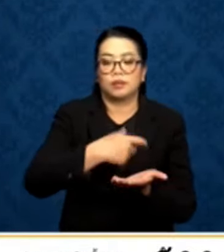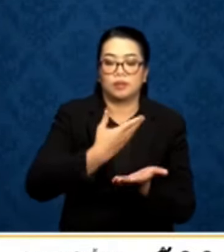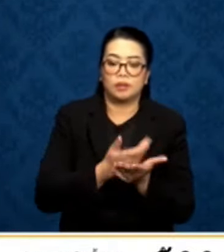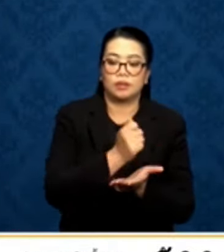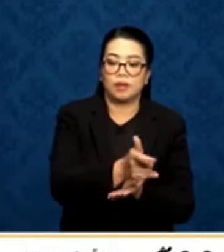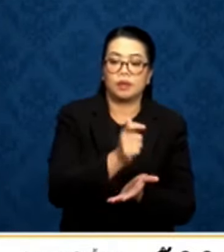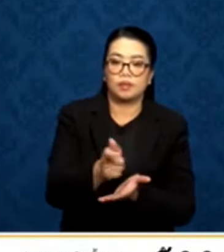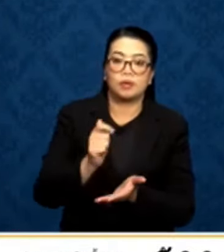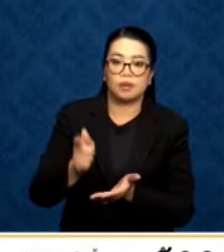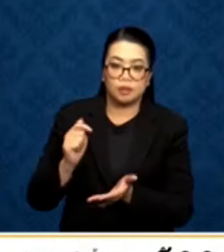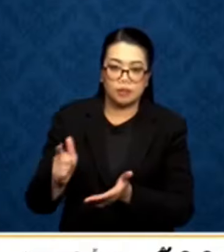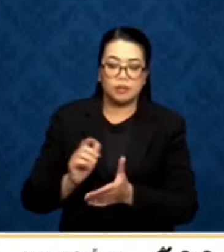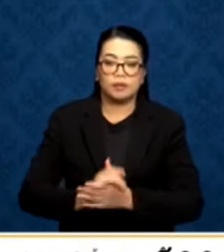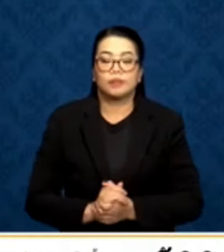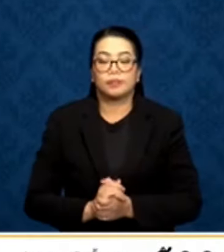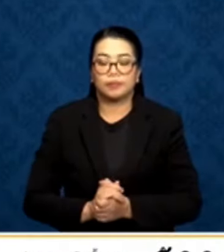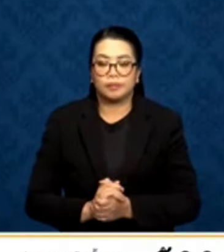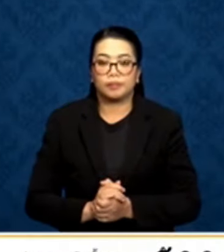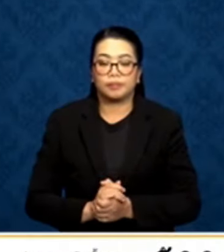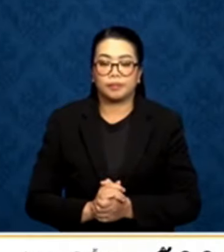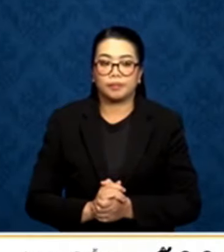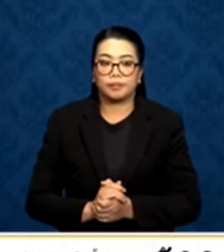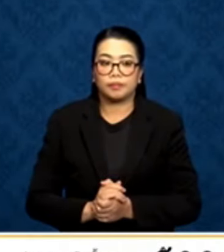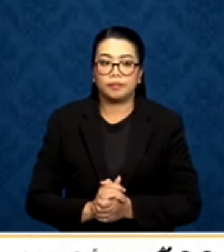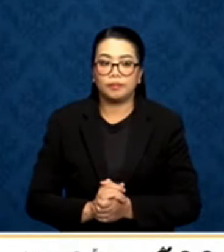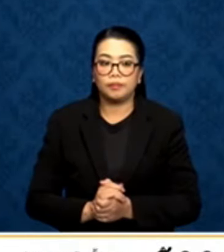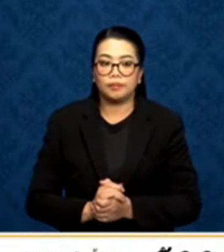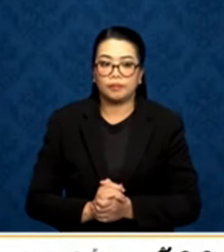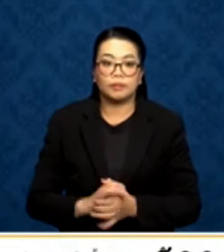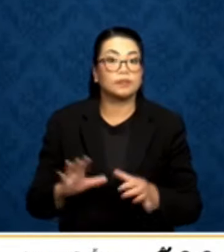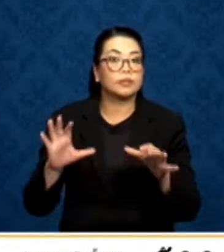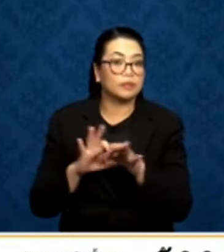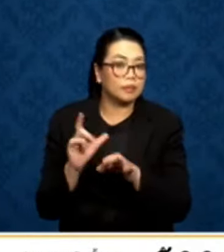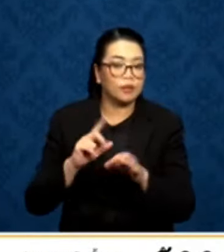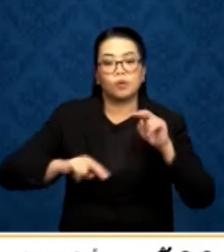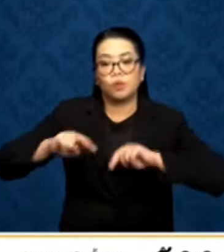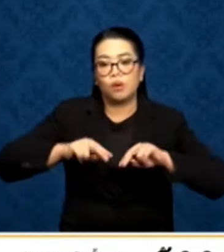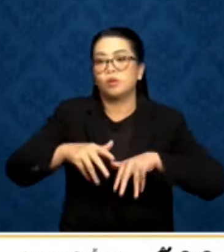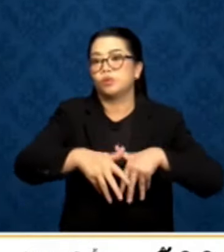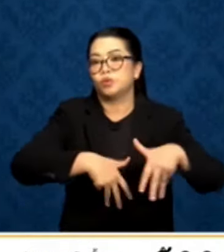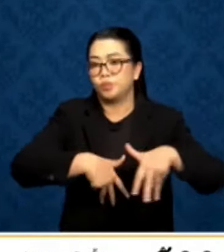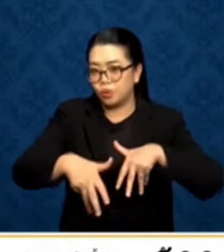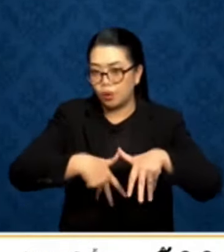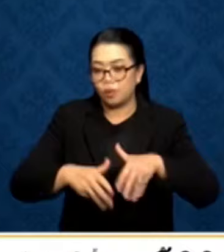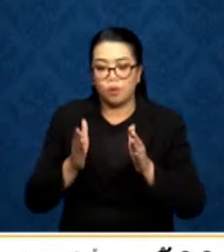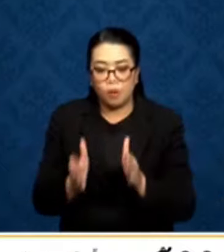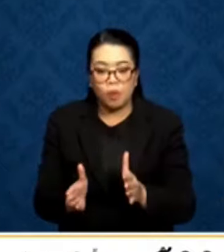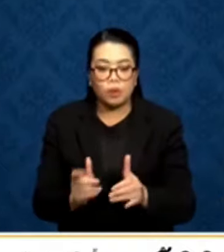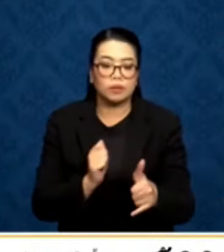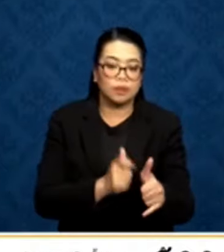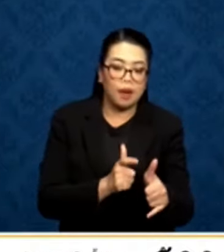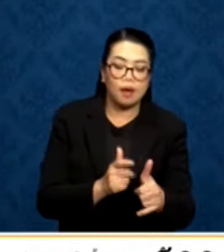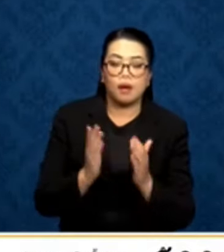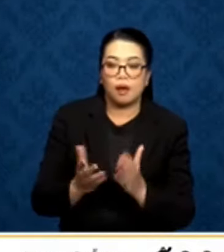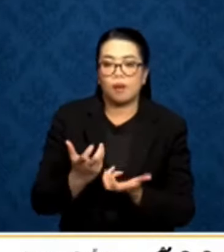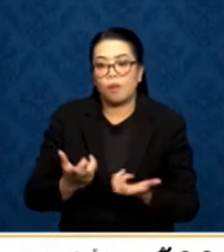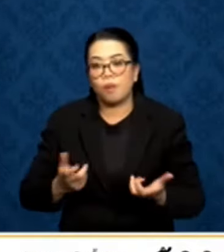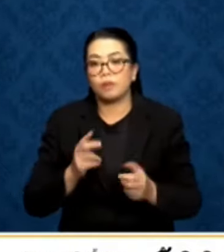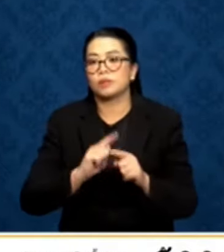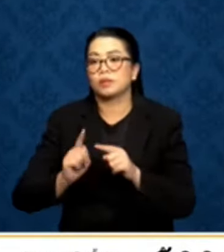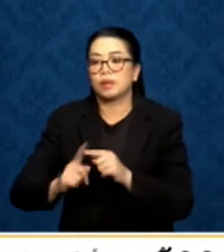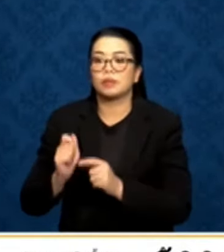ของการเคหะอยู่ 2,700กว่าล้านนะครับในการที่จะดูแลชุมชนค่าบุคลากรค่าใช้สอยต่างๆแล้วก็มีการ